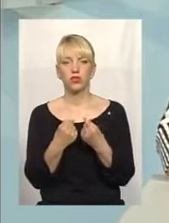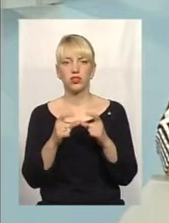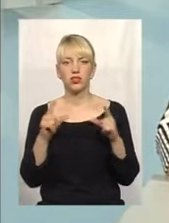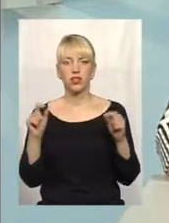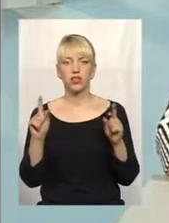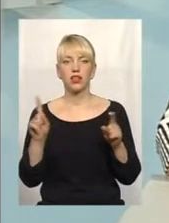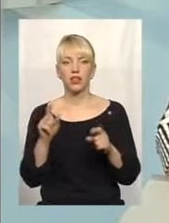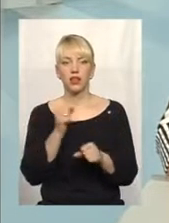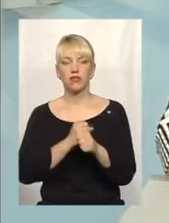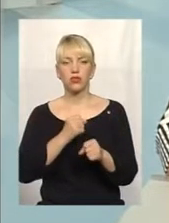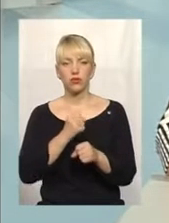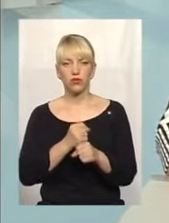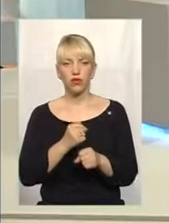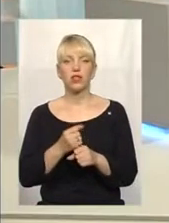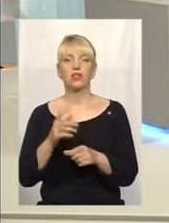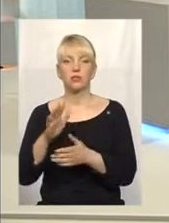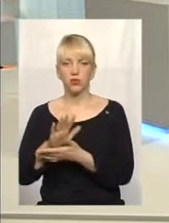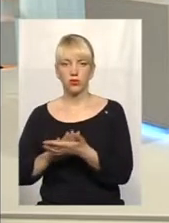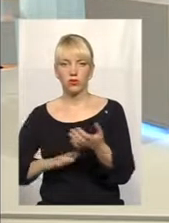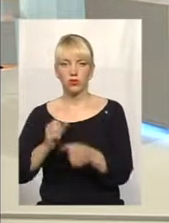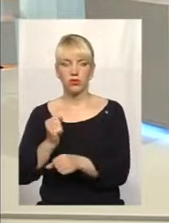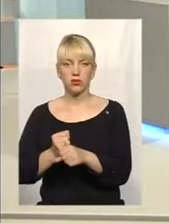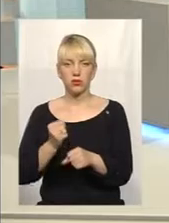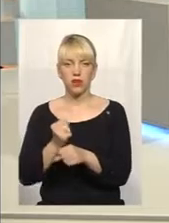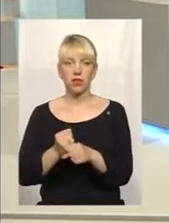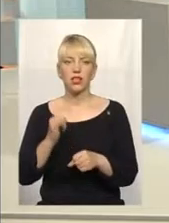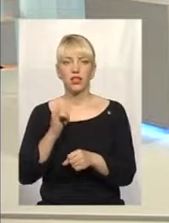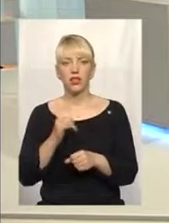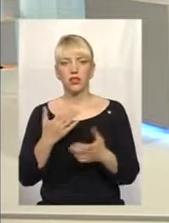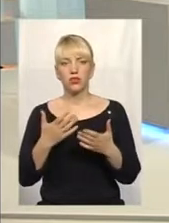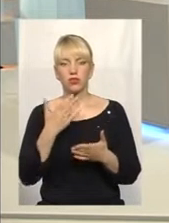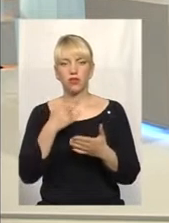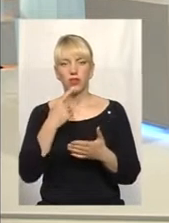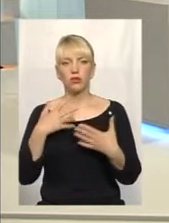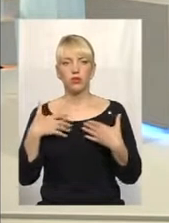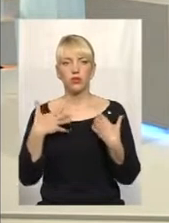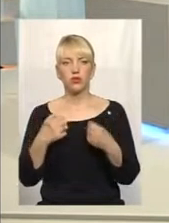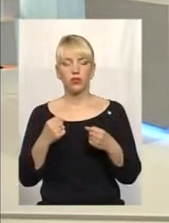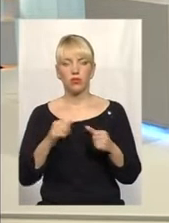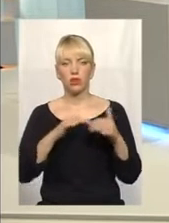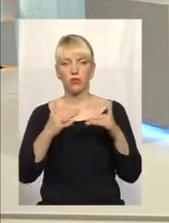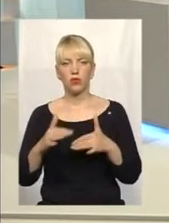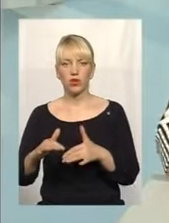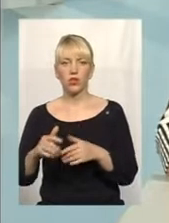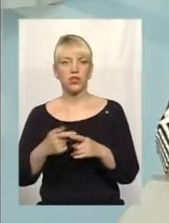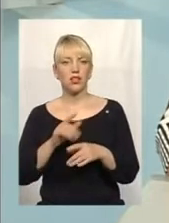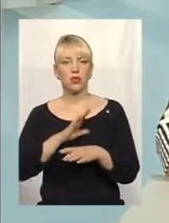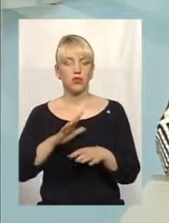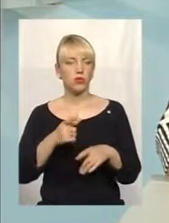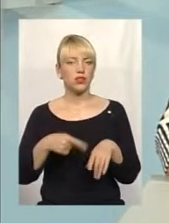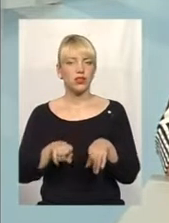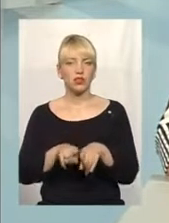вони функціонують. Якщо рахувати там оздоровлення на березі моря, то воно не було настільки потужним, тому що в нас було не так